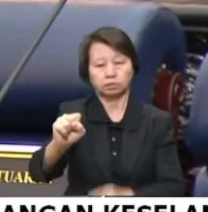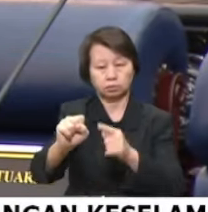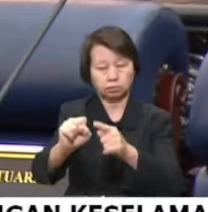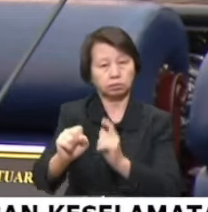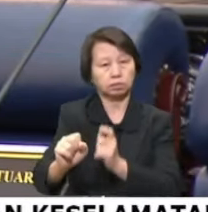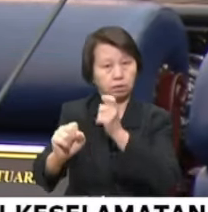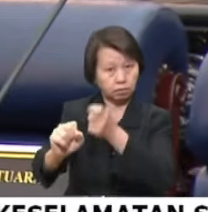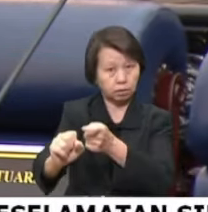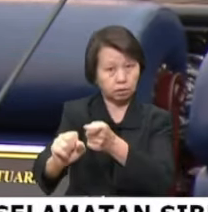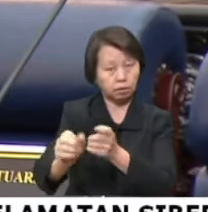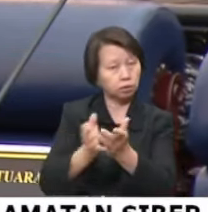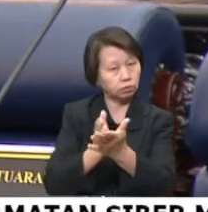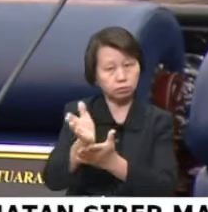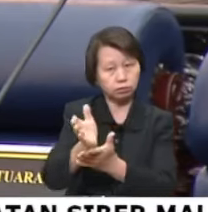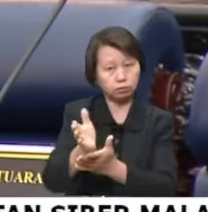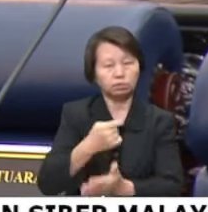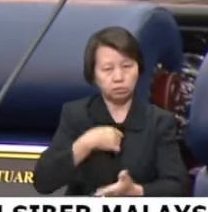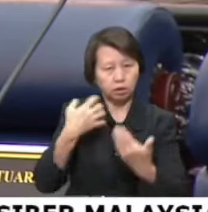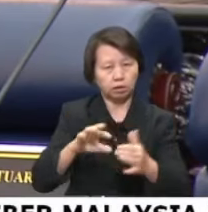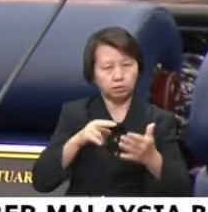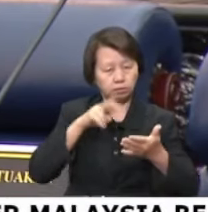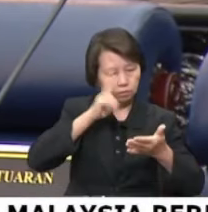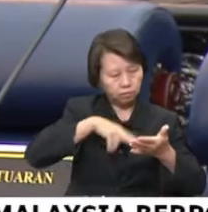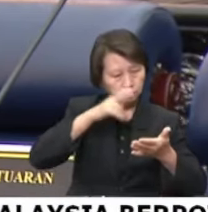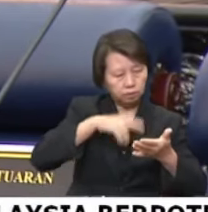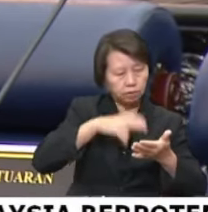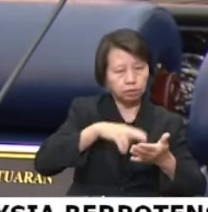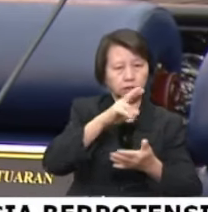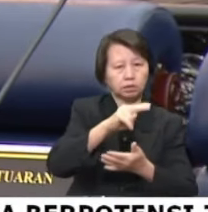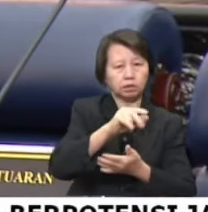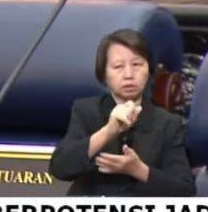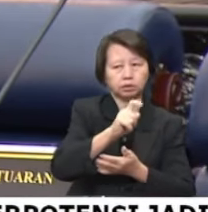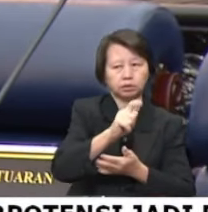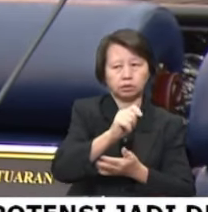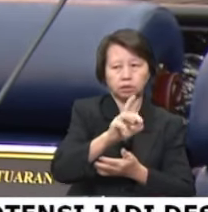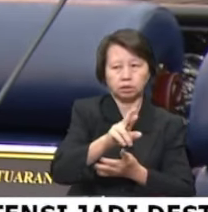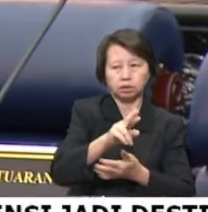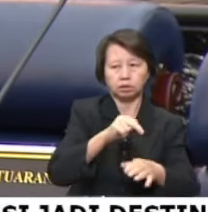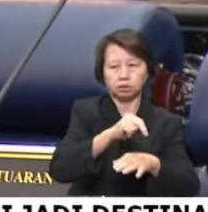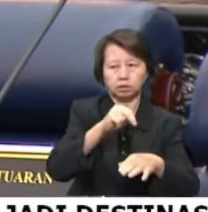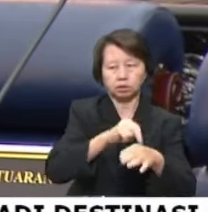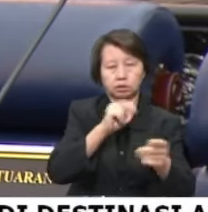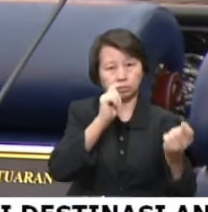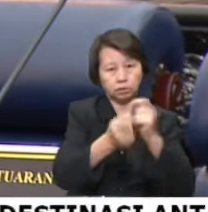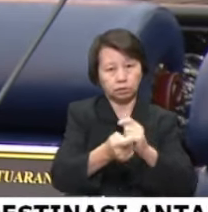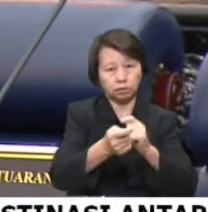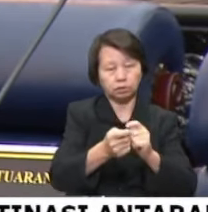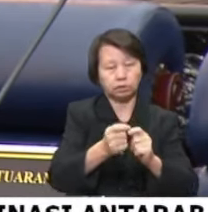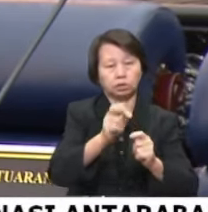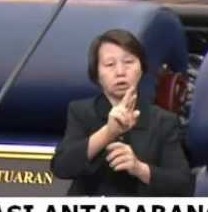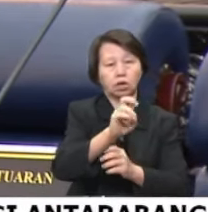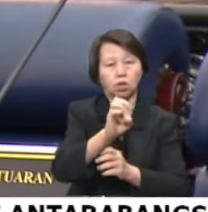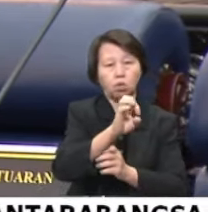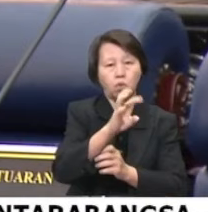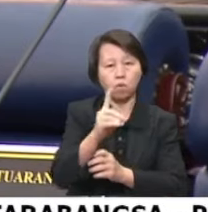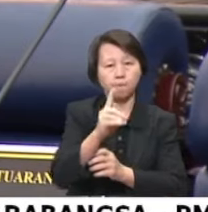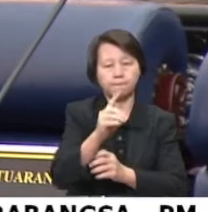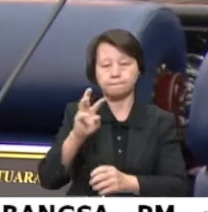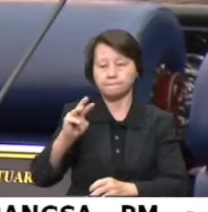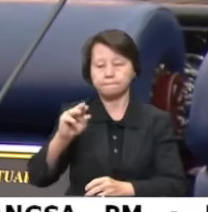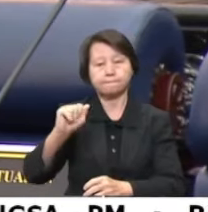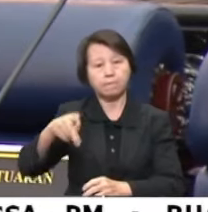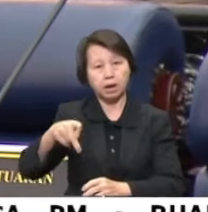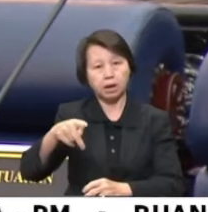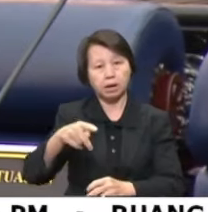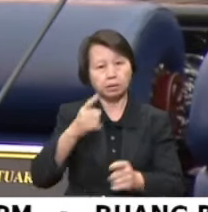dianugerahkan secara telus. Saya telah membaca NETR, National Energy Transition Roadmap dengan teliti, di mana saya nak